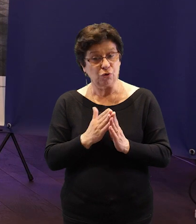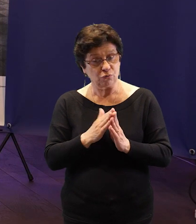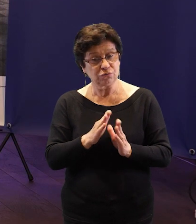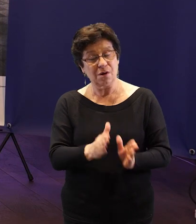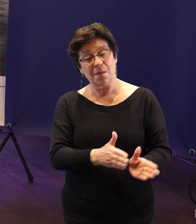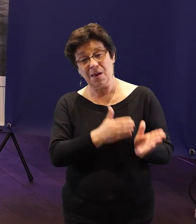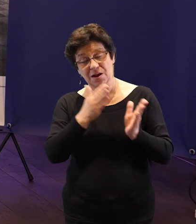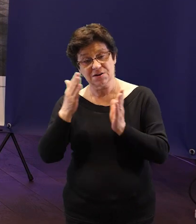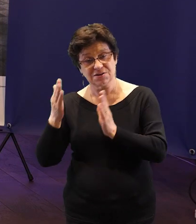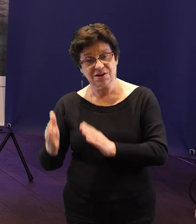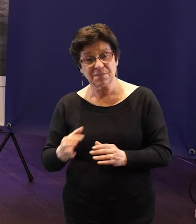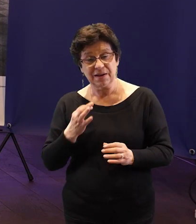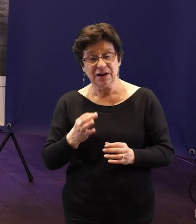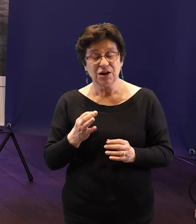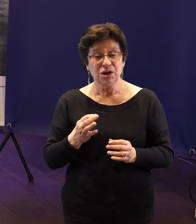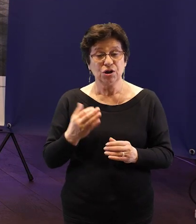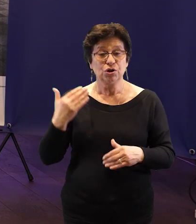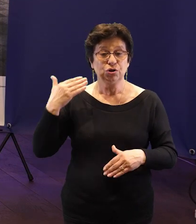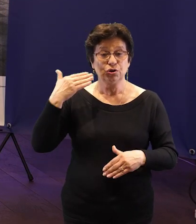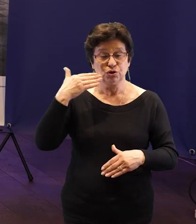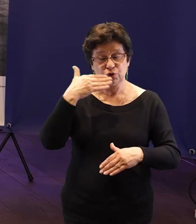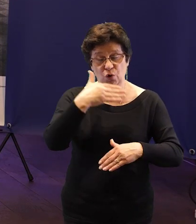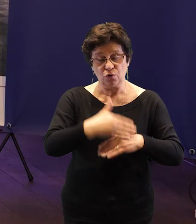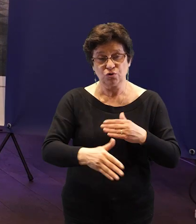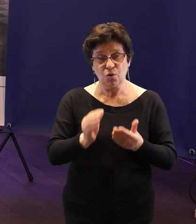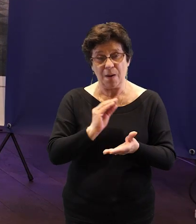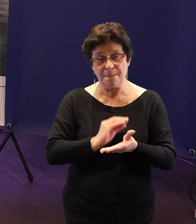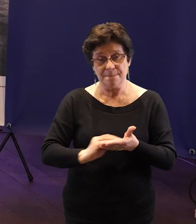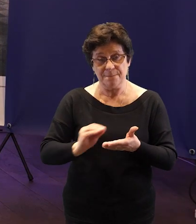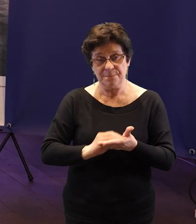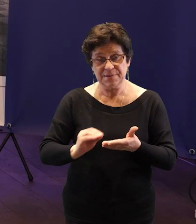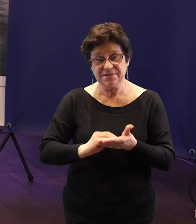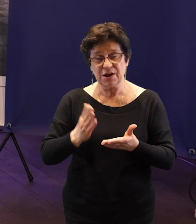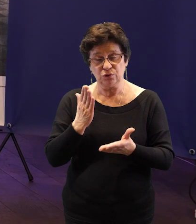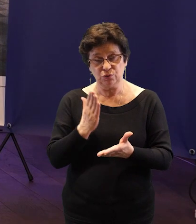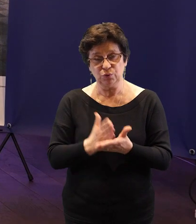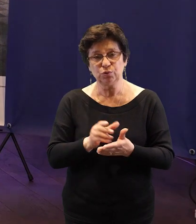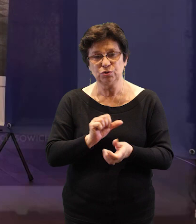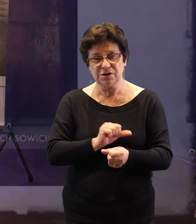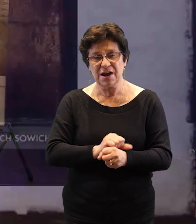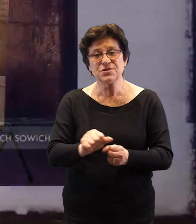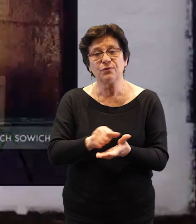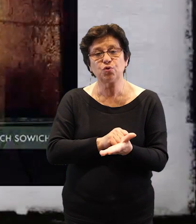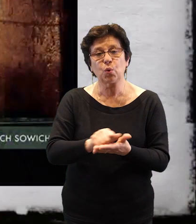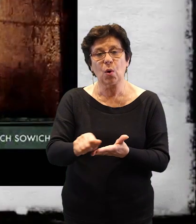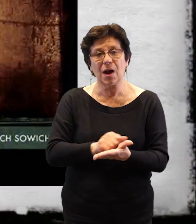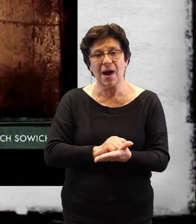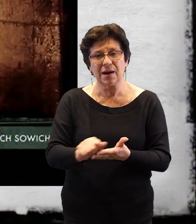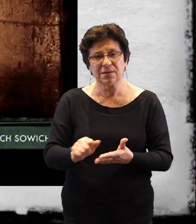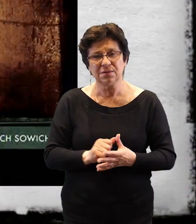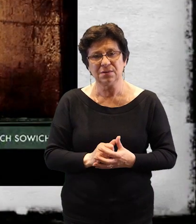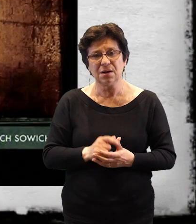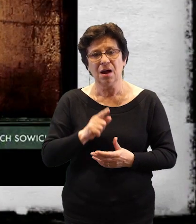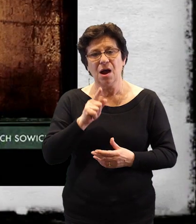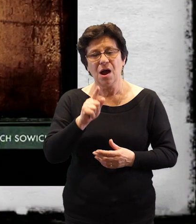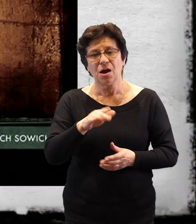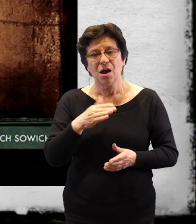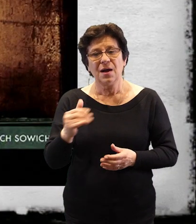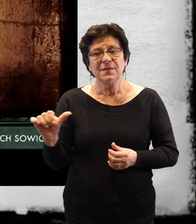którą skończyłem pisać kilka dni temu i ona już jest w tym momencie w drukarni. To jest właśnie książka, która opowiada